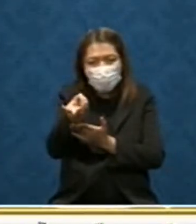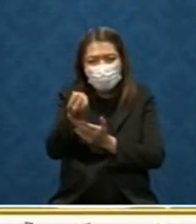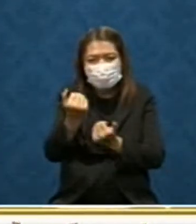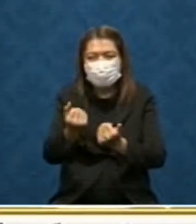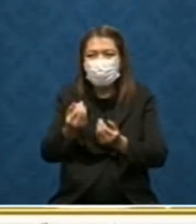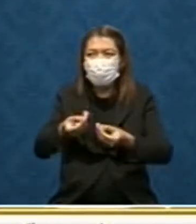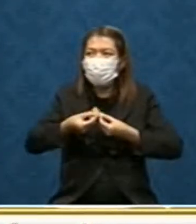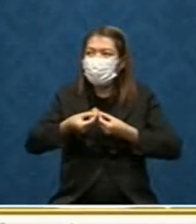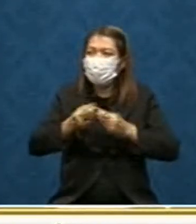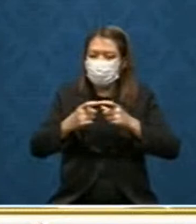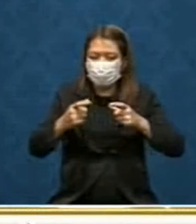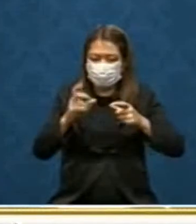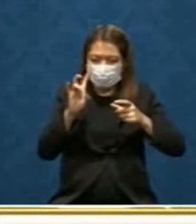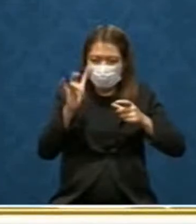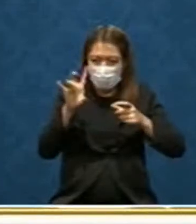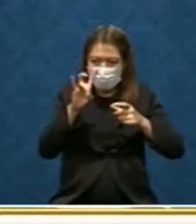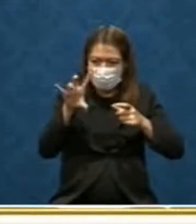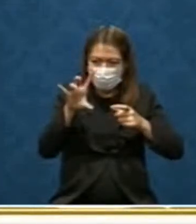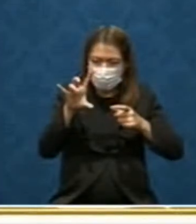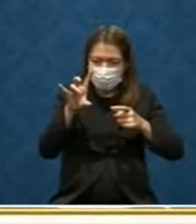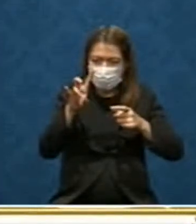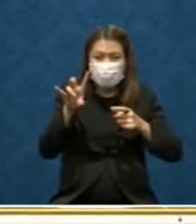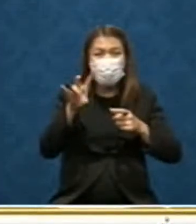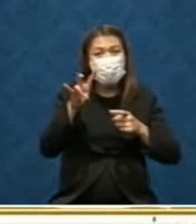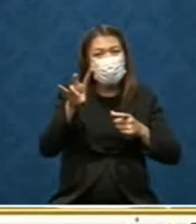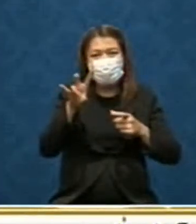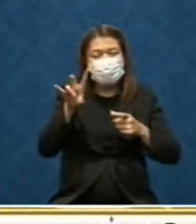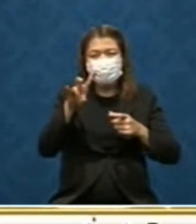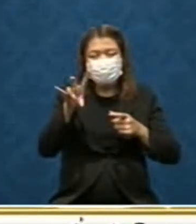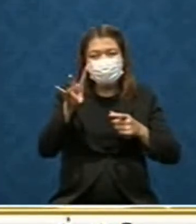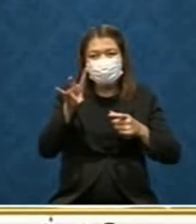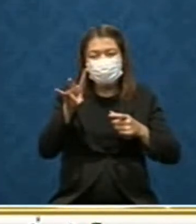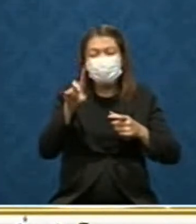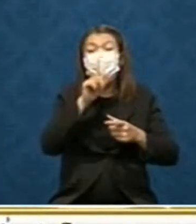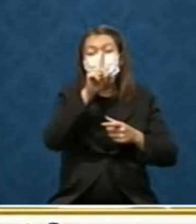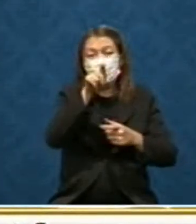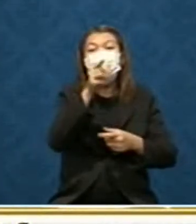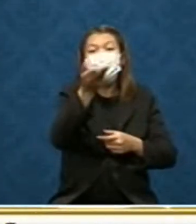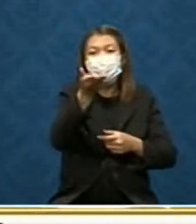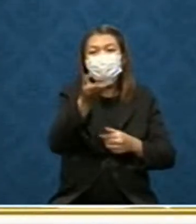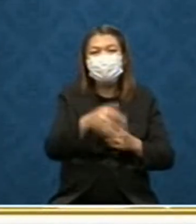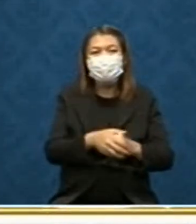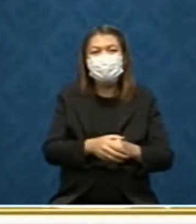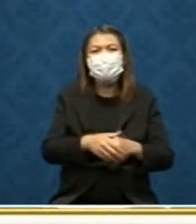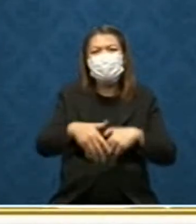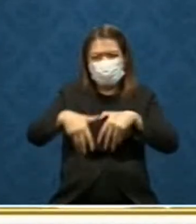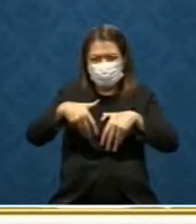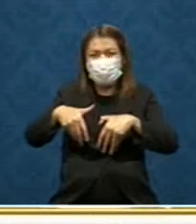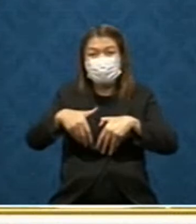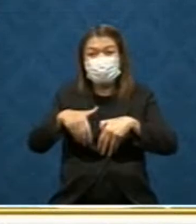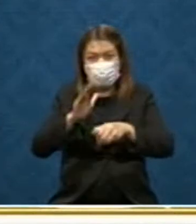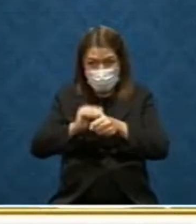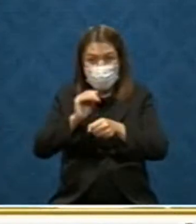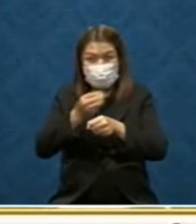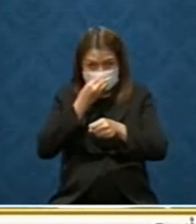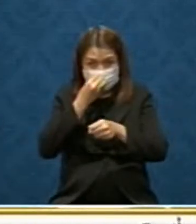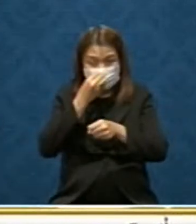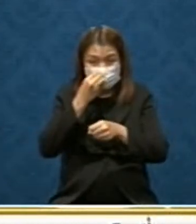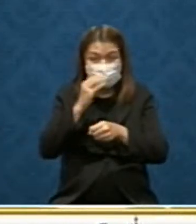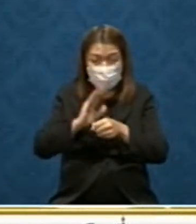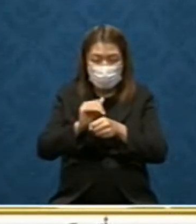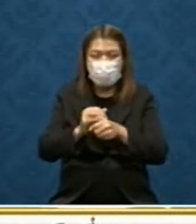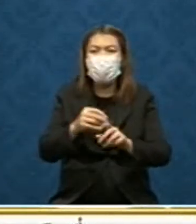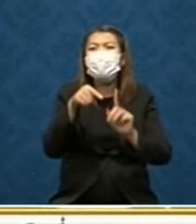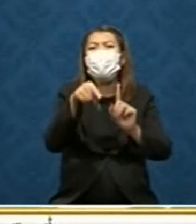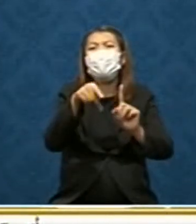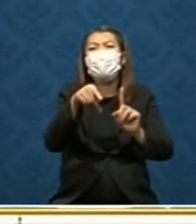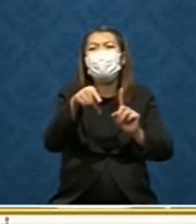ให้ 700 ต่อให้ 700 นี่ท่านผมถามเธอ ท่านคดวชาวบานจะอยู่ได้อ่ เอาให้พ